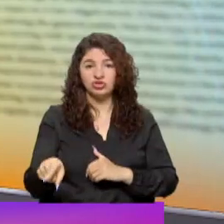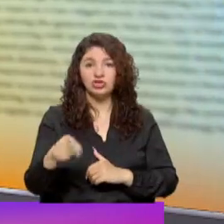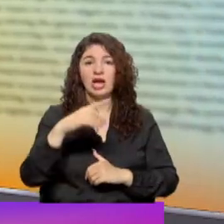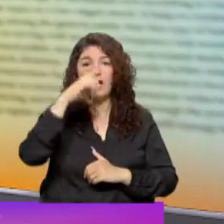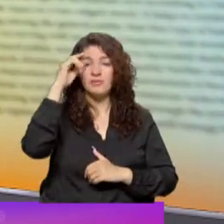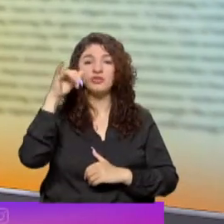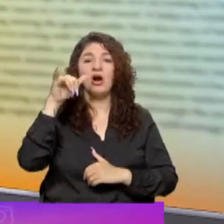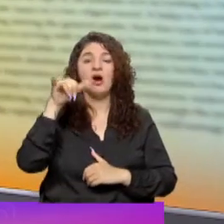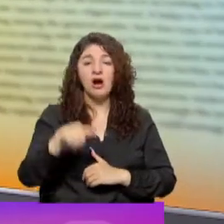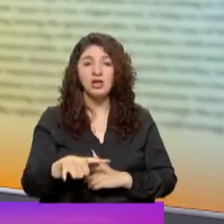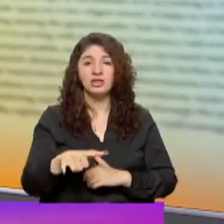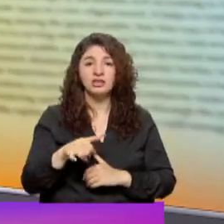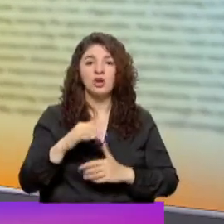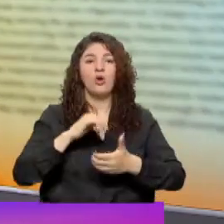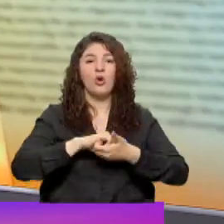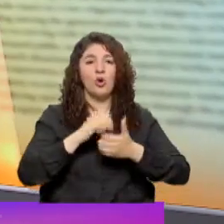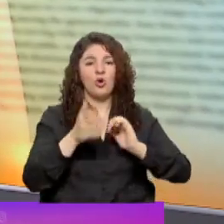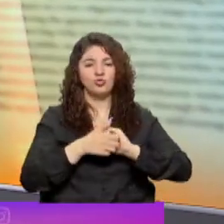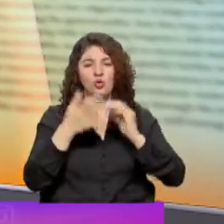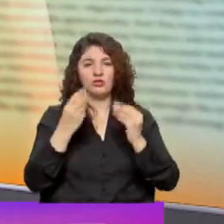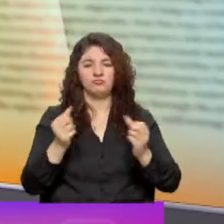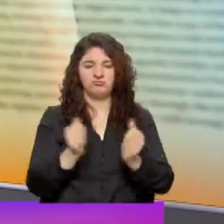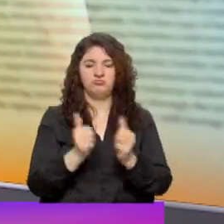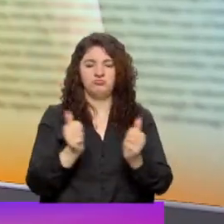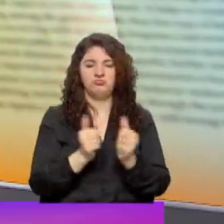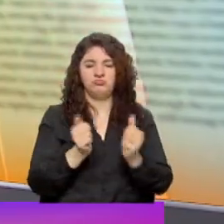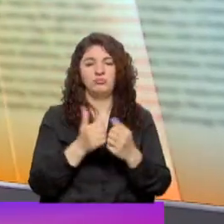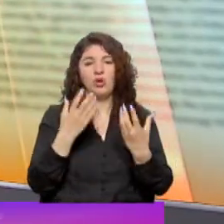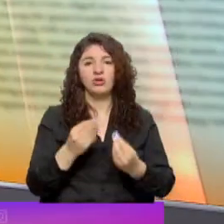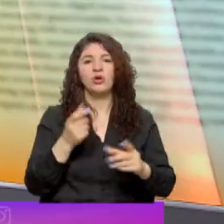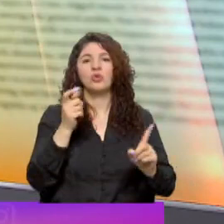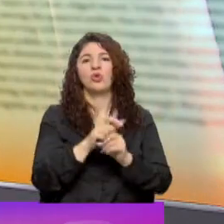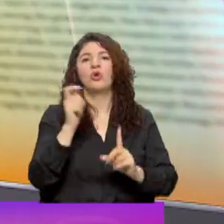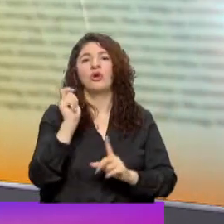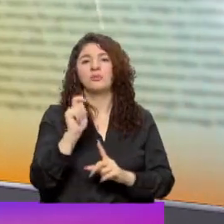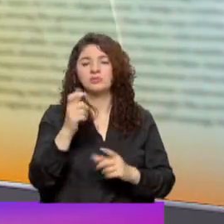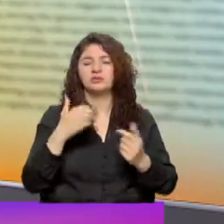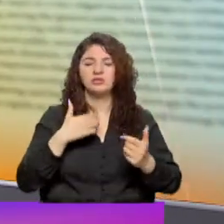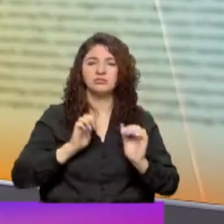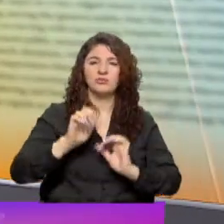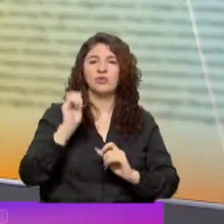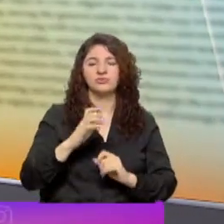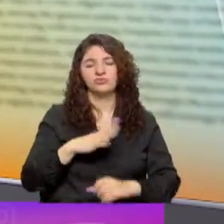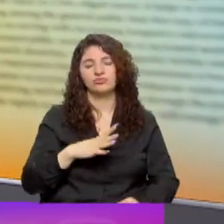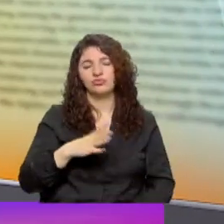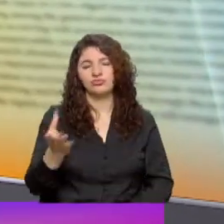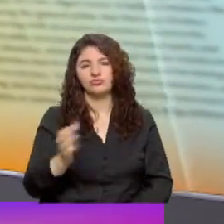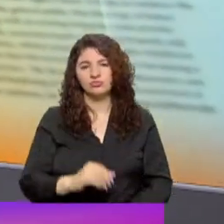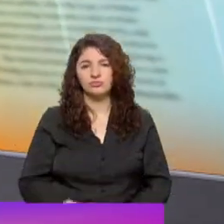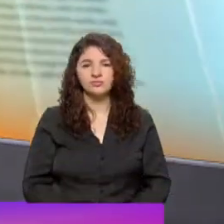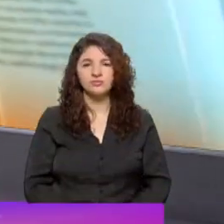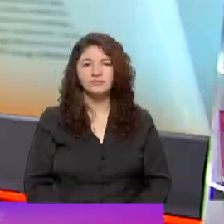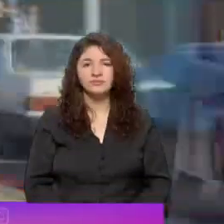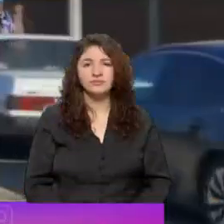Emekçi hakkını örgütleyerek örgütlenerek koruyabilirsin sana bilsin istiyoruz